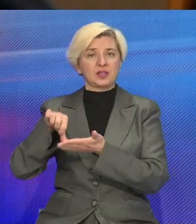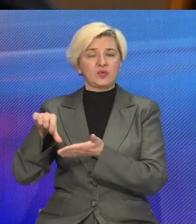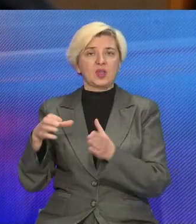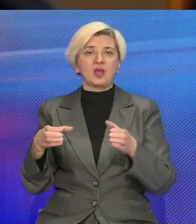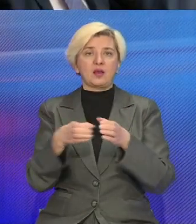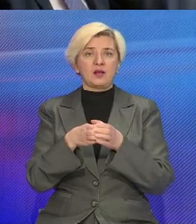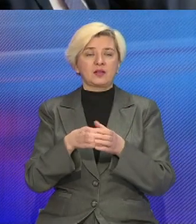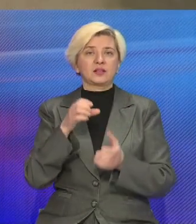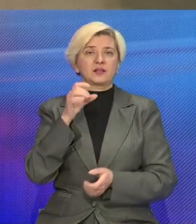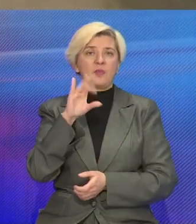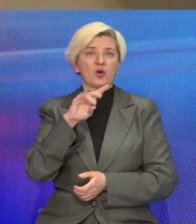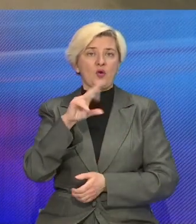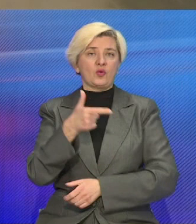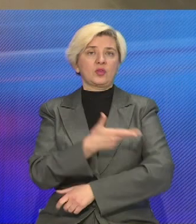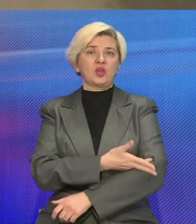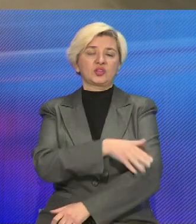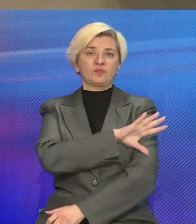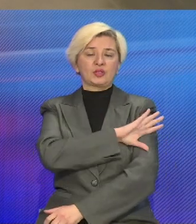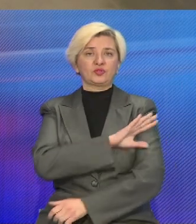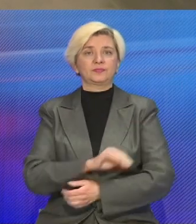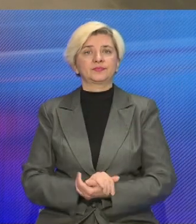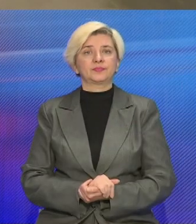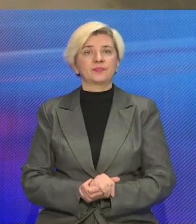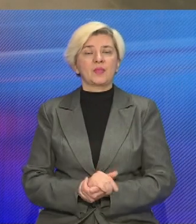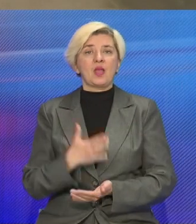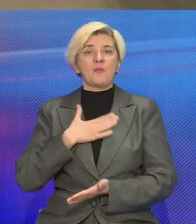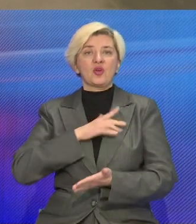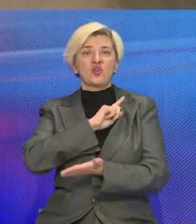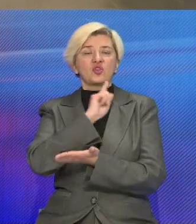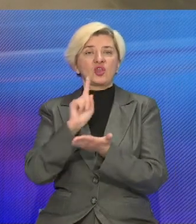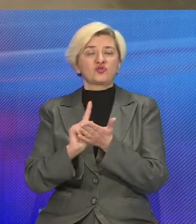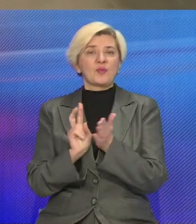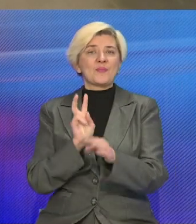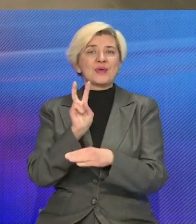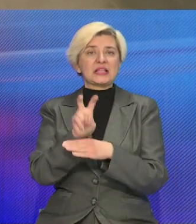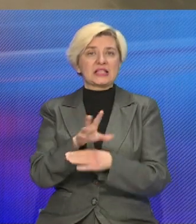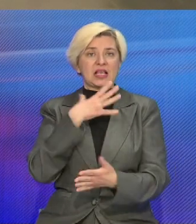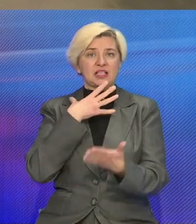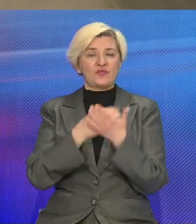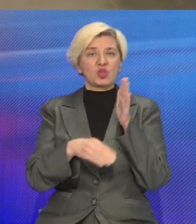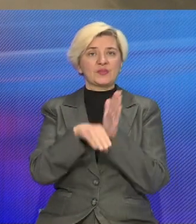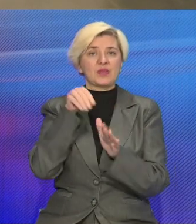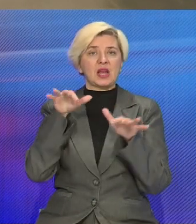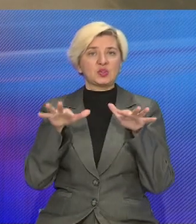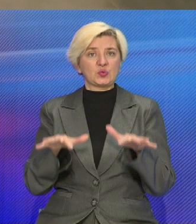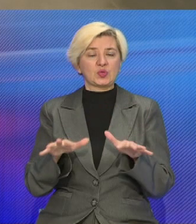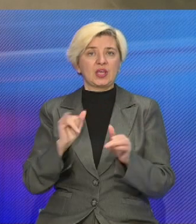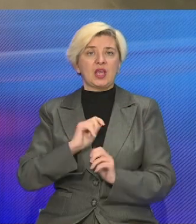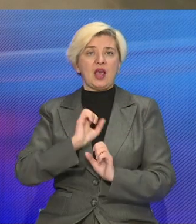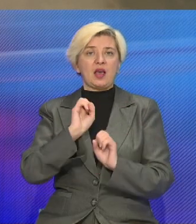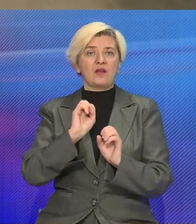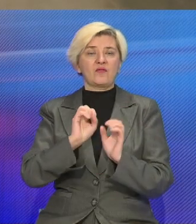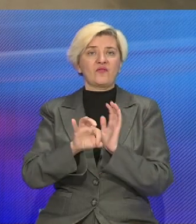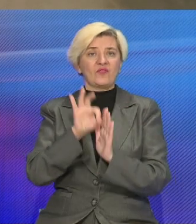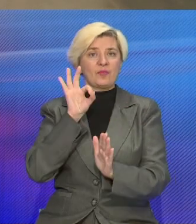Ашмянщини. Ми повинні прийти на свой избирательный участок, мы должны отдать свой голос за того кандидата,